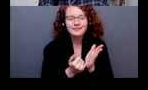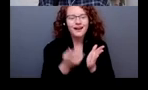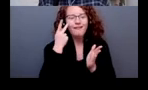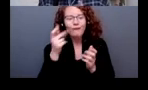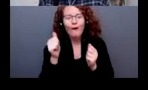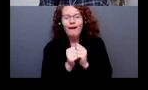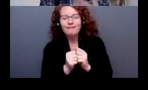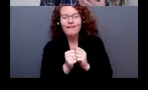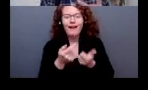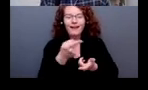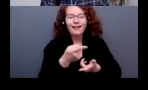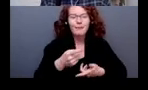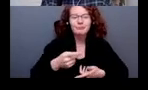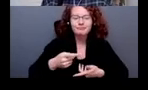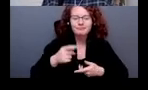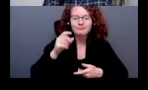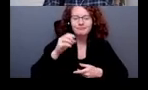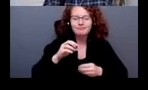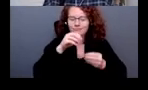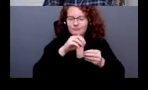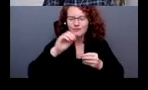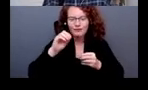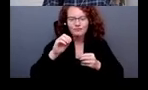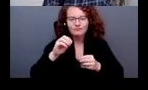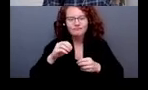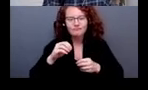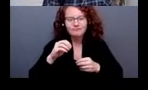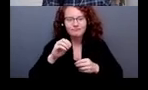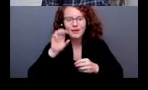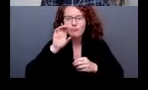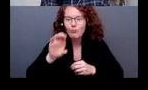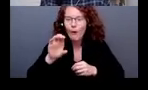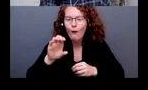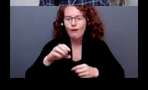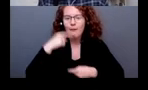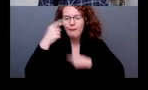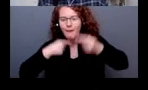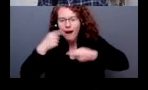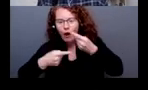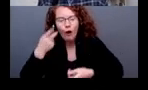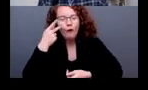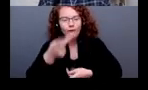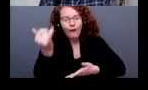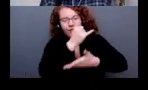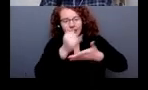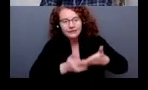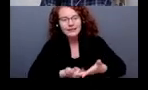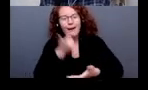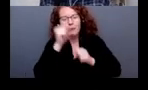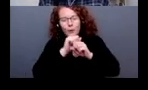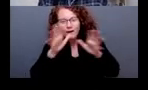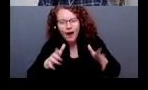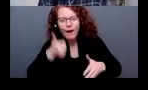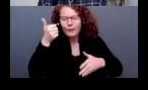et en pouvant avoir une trace un peu plus visuelle et peut-être un peu plus accessible